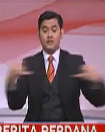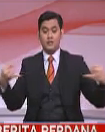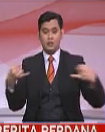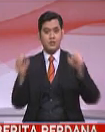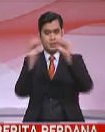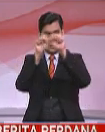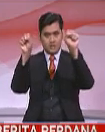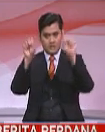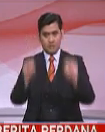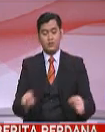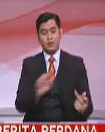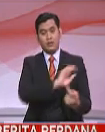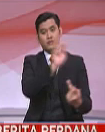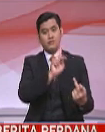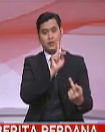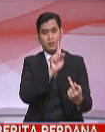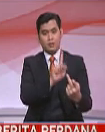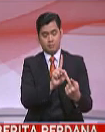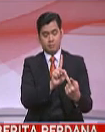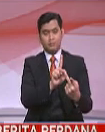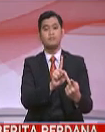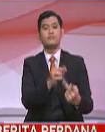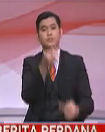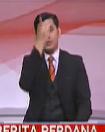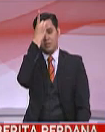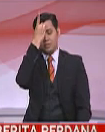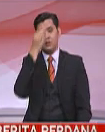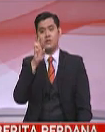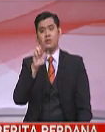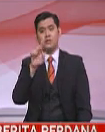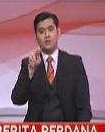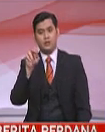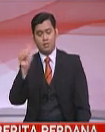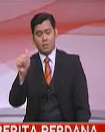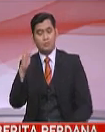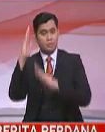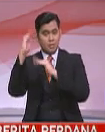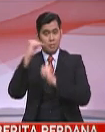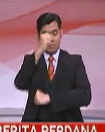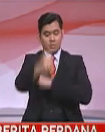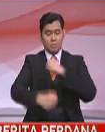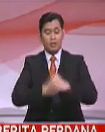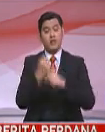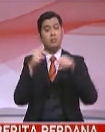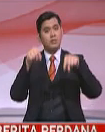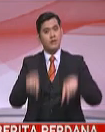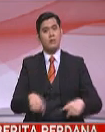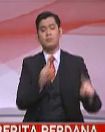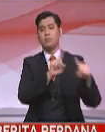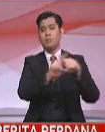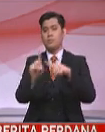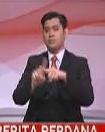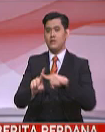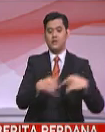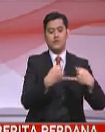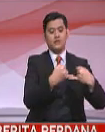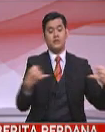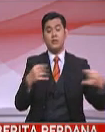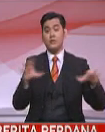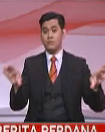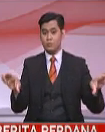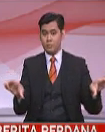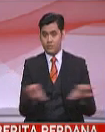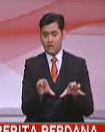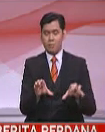efisien. Menterinya Datuk Seri Rina Harun turut mengharapkan agar tahun ini pelbagai inisiatif dalam talian terus diteroka, antaranya